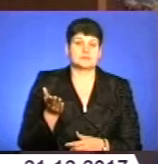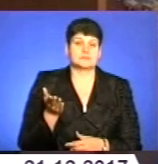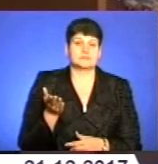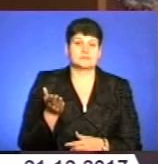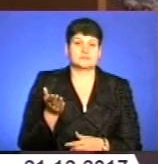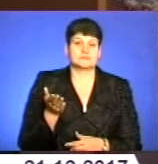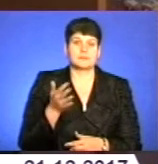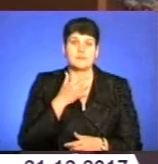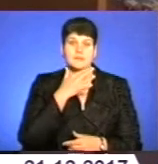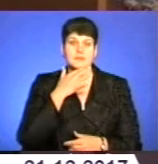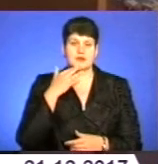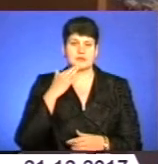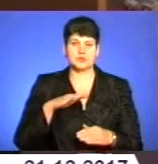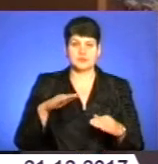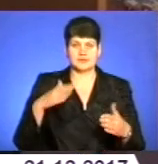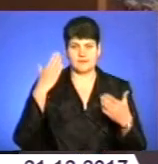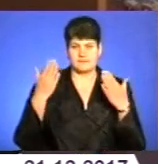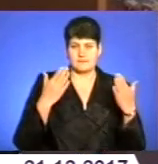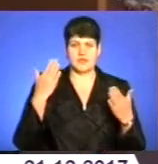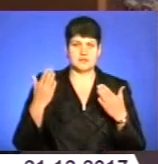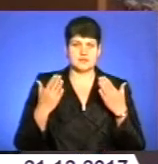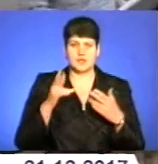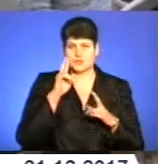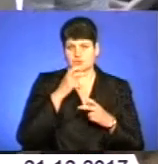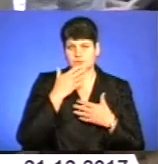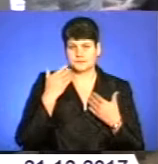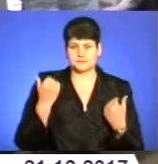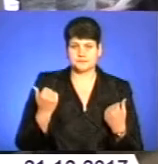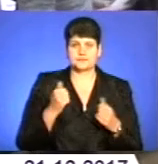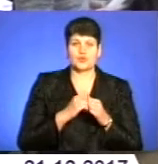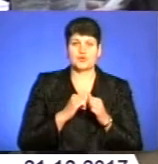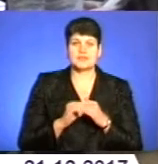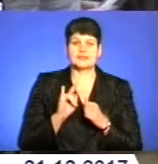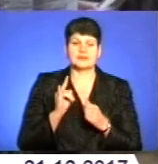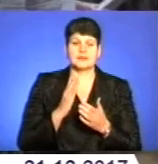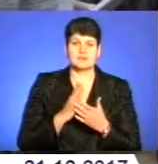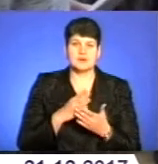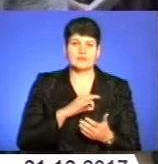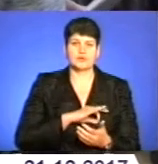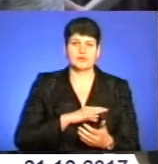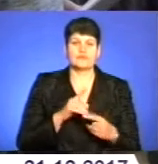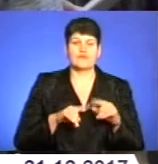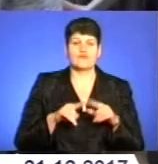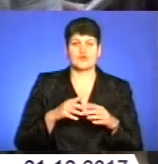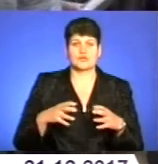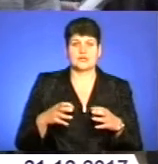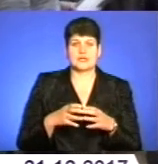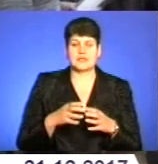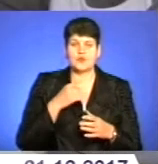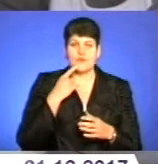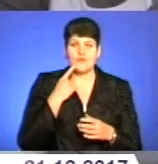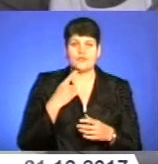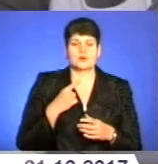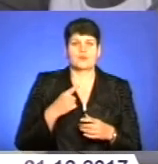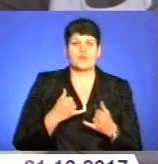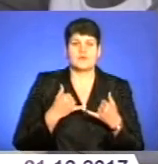і багато дітей весело, не скучаємо. Кожна дитина має виховуватися у родині, констатує уповноважений